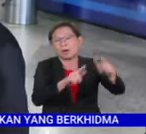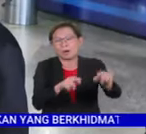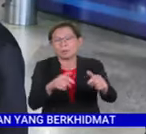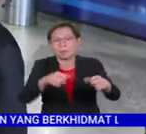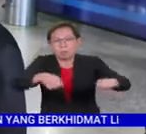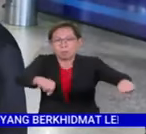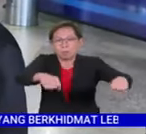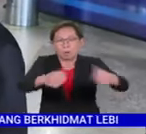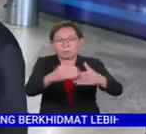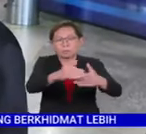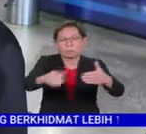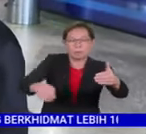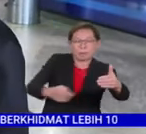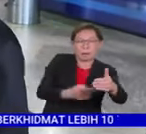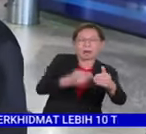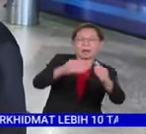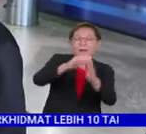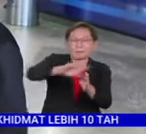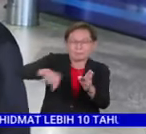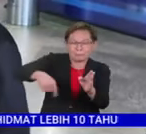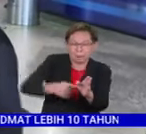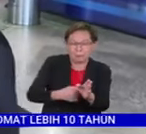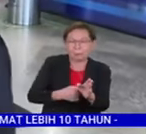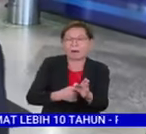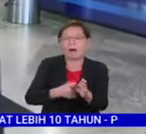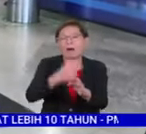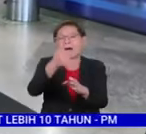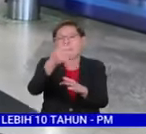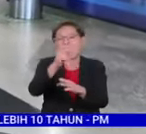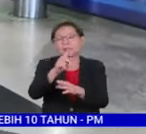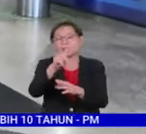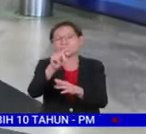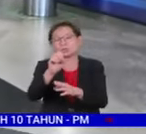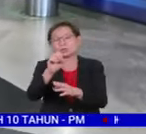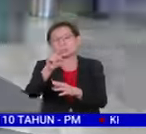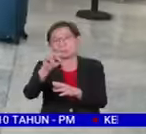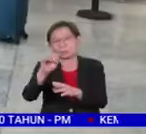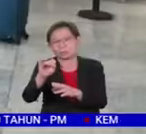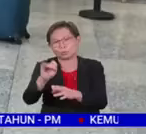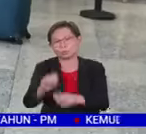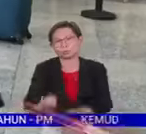pelumba di belakang rakan sepasukan Hozi Antonio Rueda.